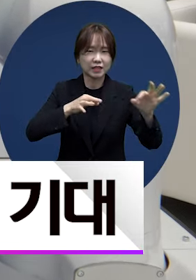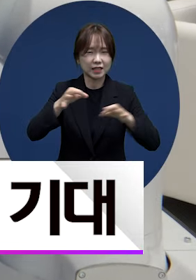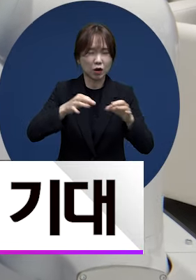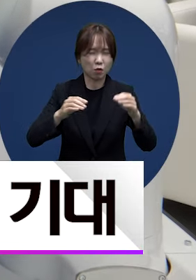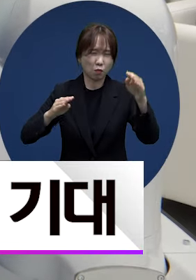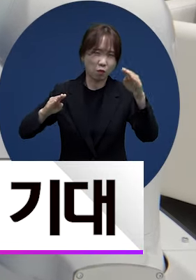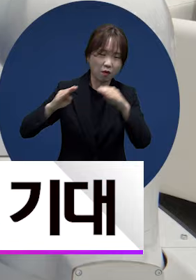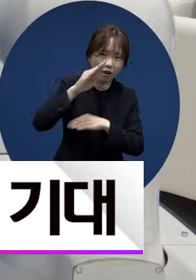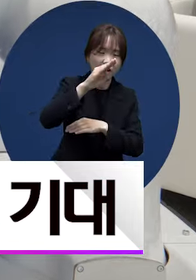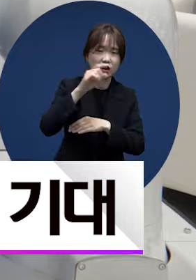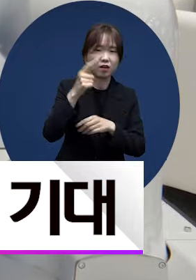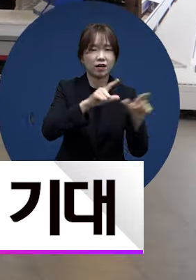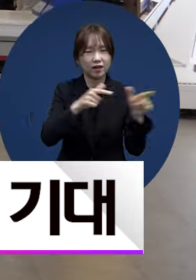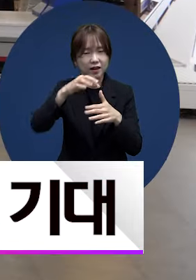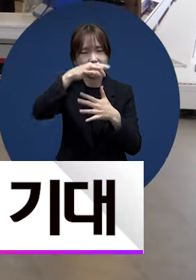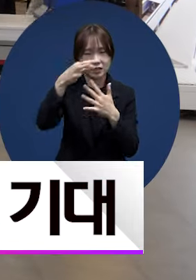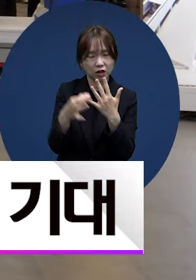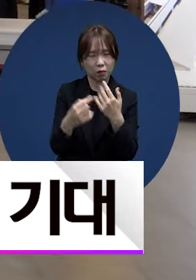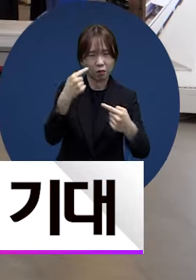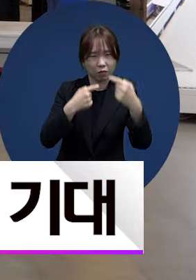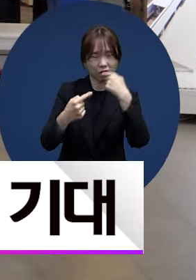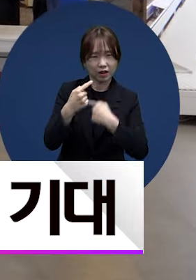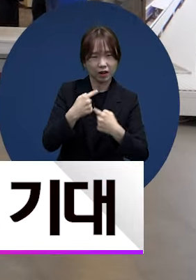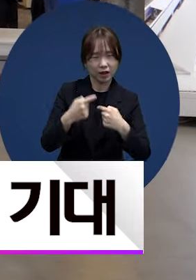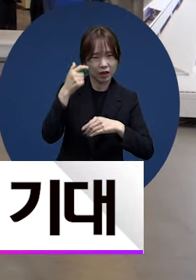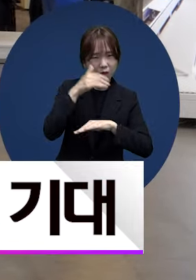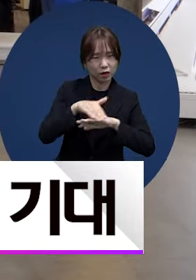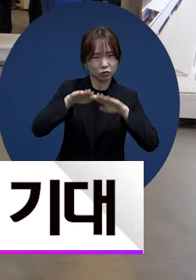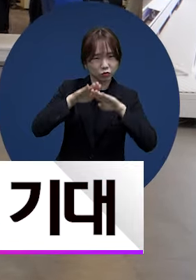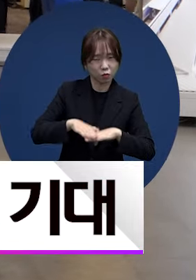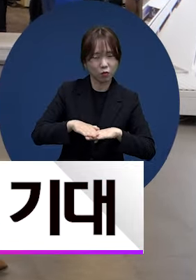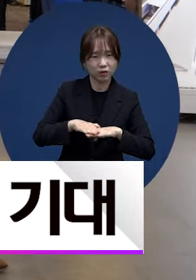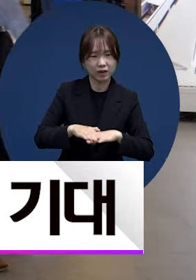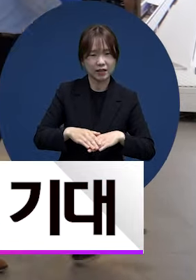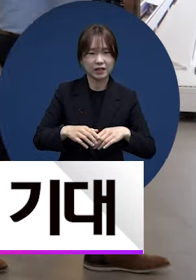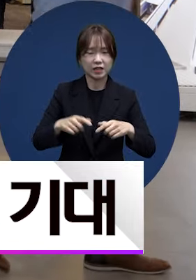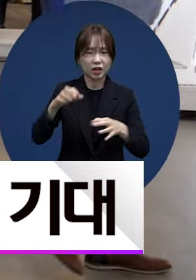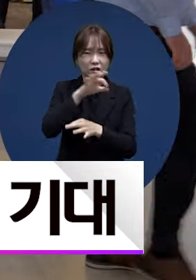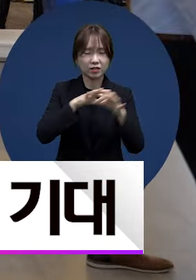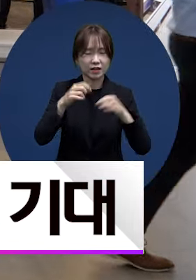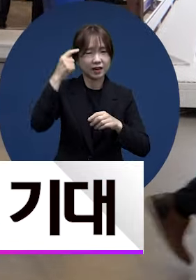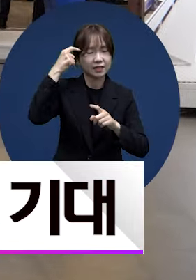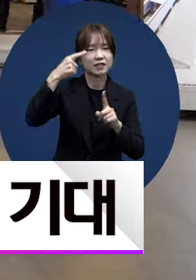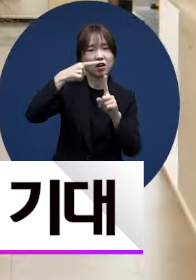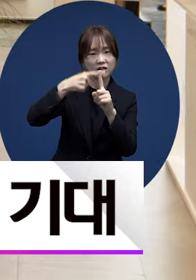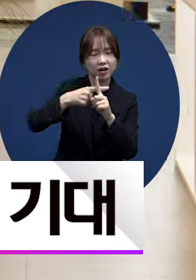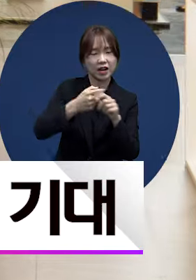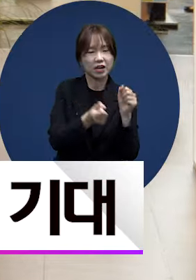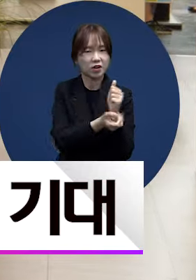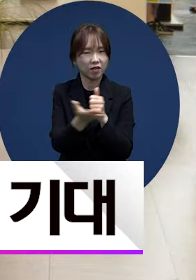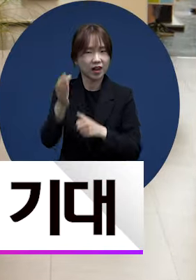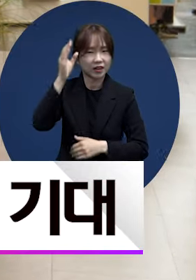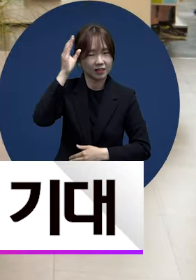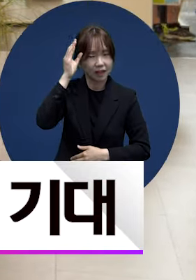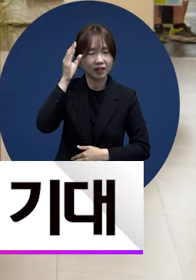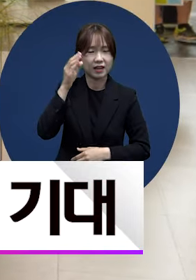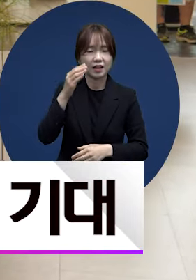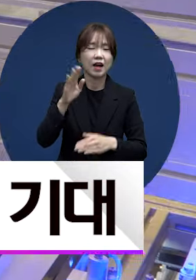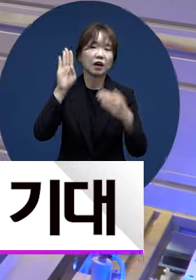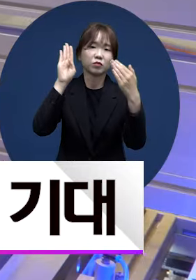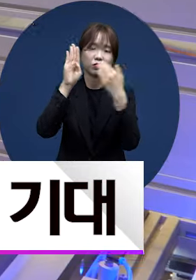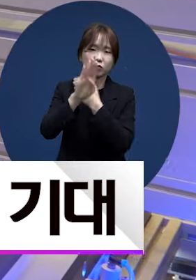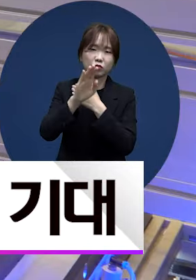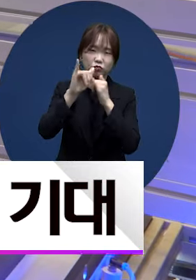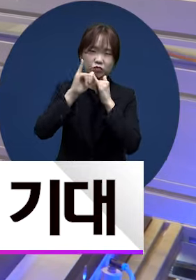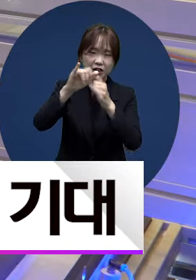높은 성장세와 대형 프로젝트 수요를 고려해 이번 성과는 지역 경제에 긍정적인 영향을 미칠 것으로 기대되며